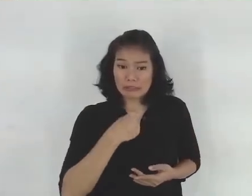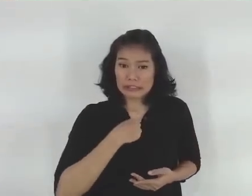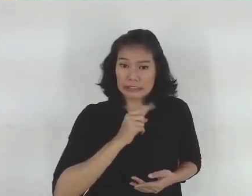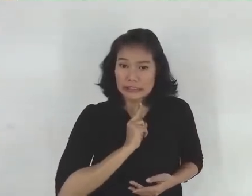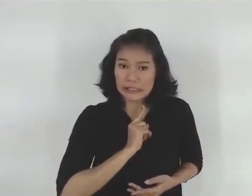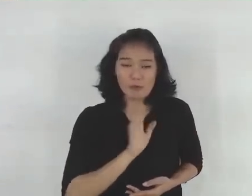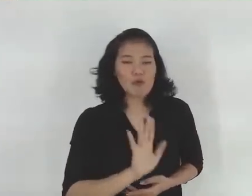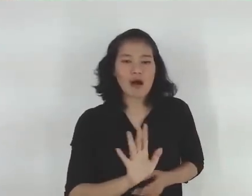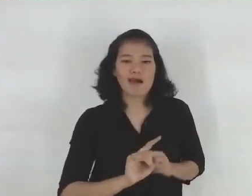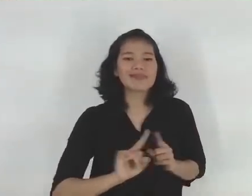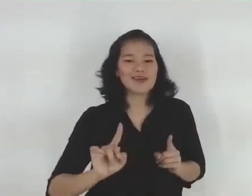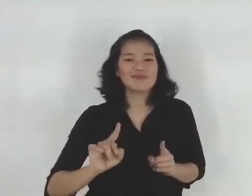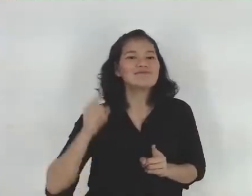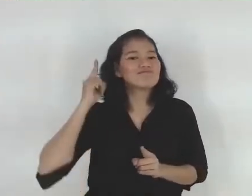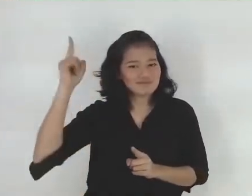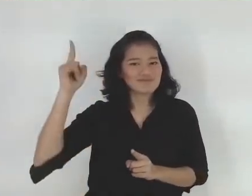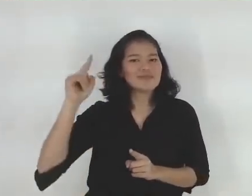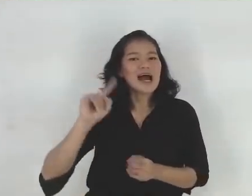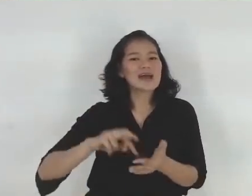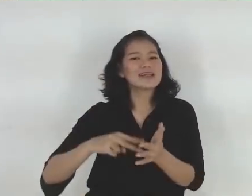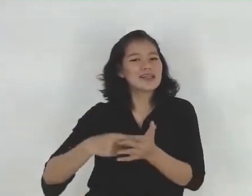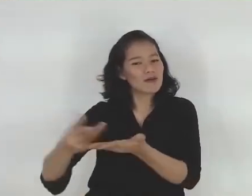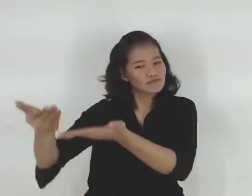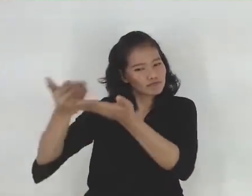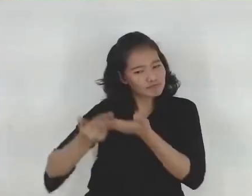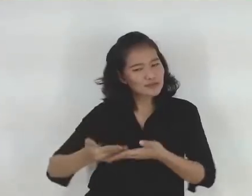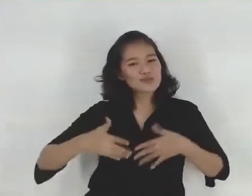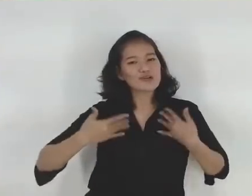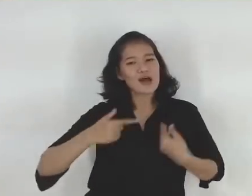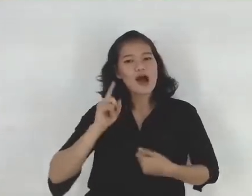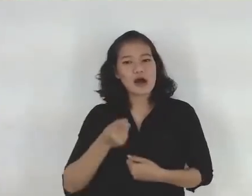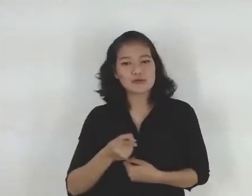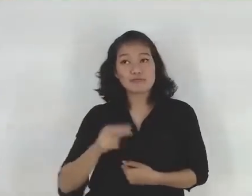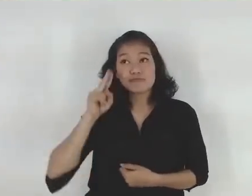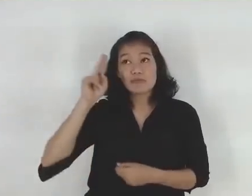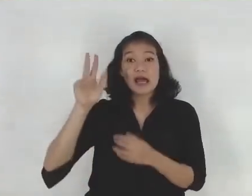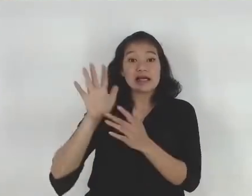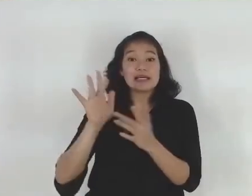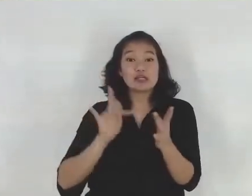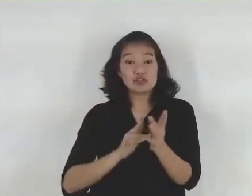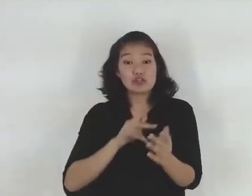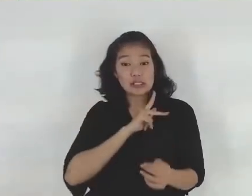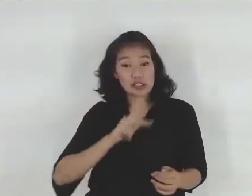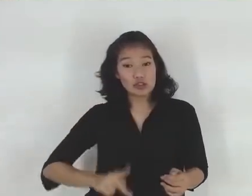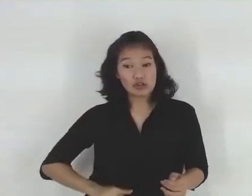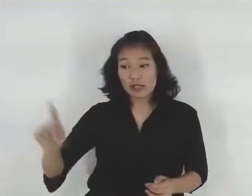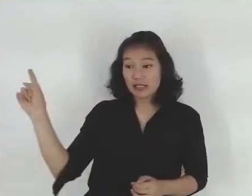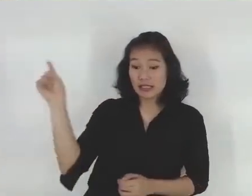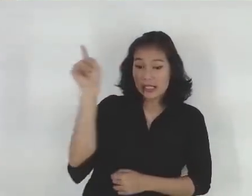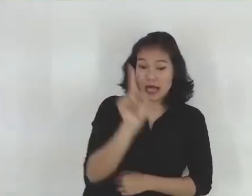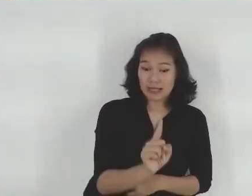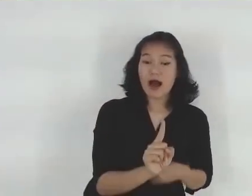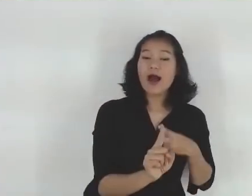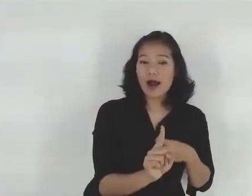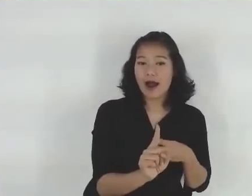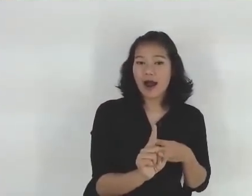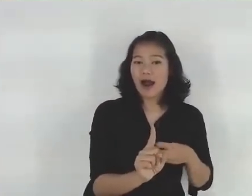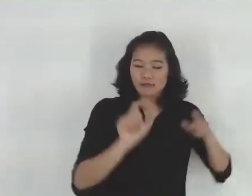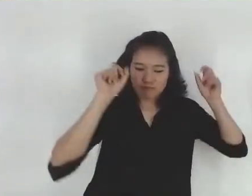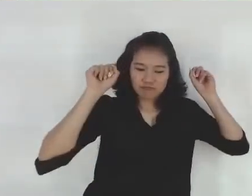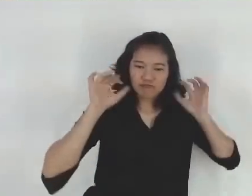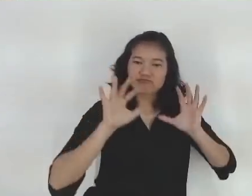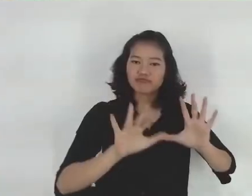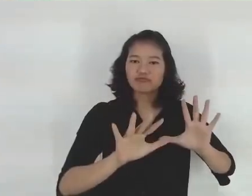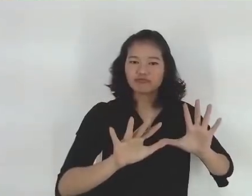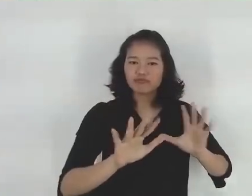sukacita yang luar biasa ia Yesus Kristus yang telah datang itu telah memberi Anugerah